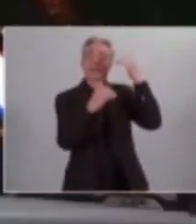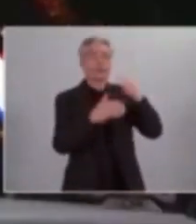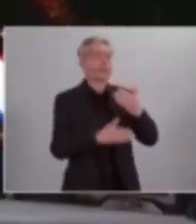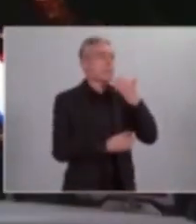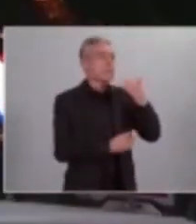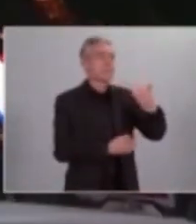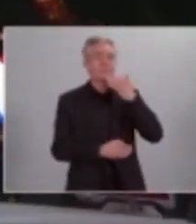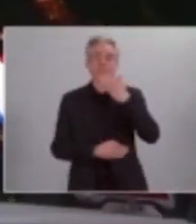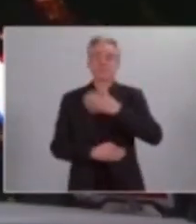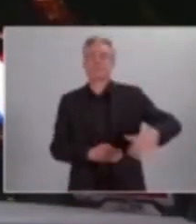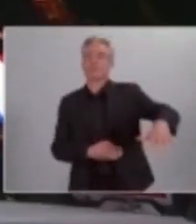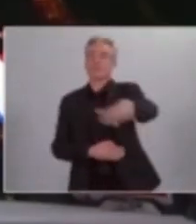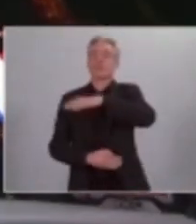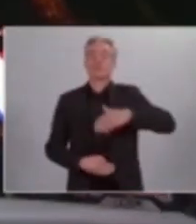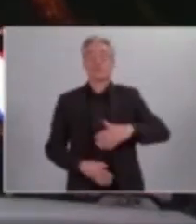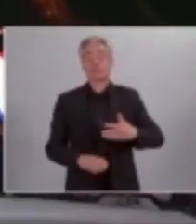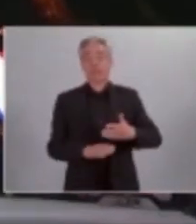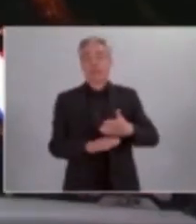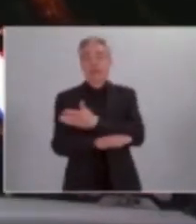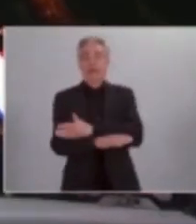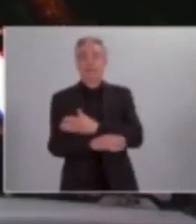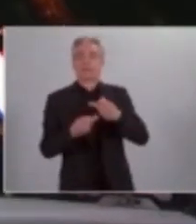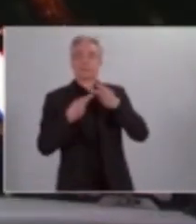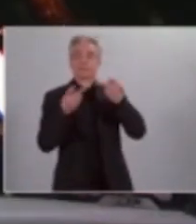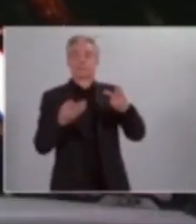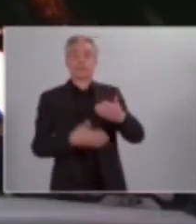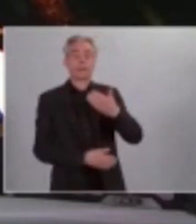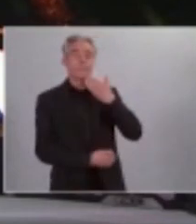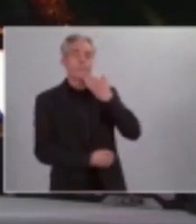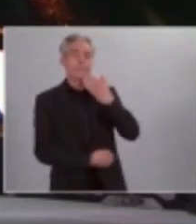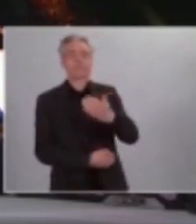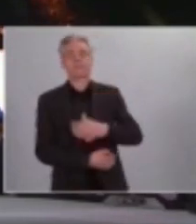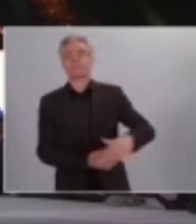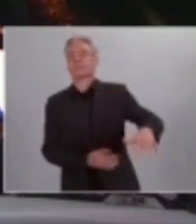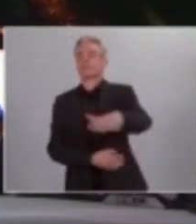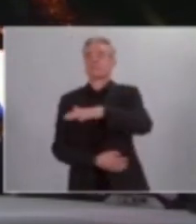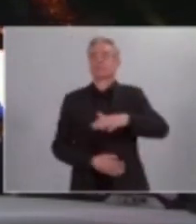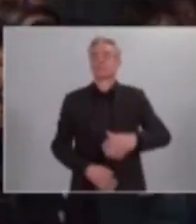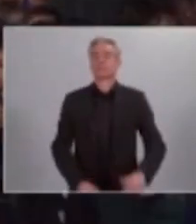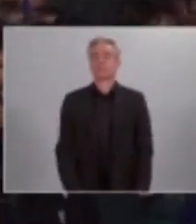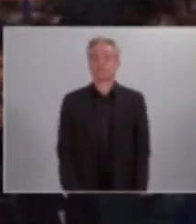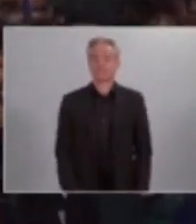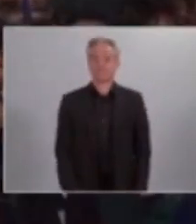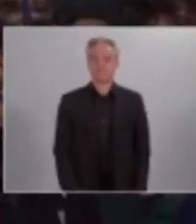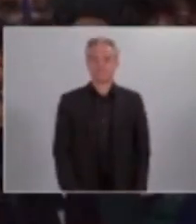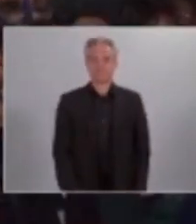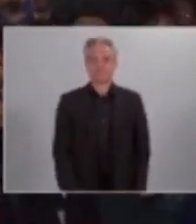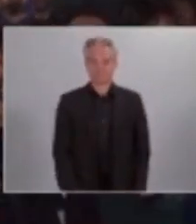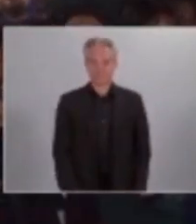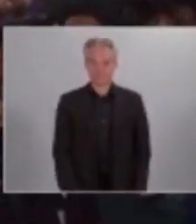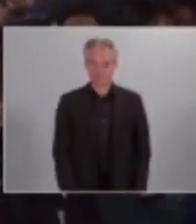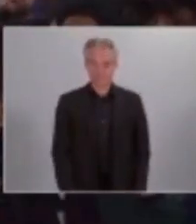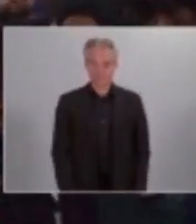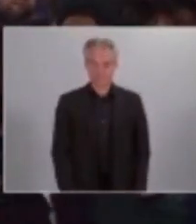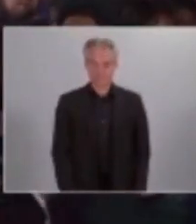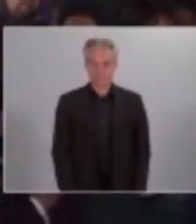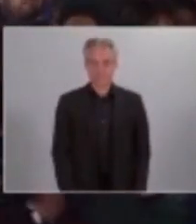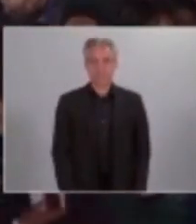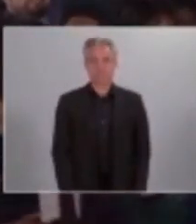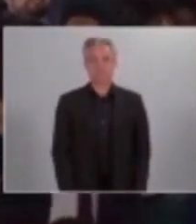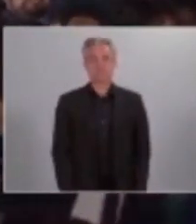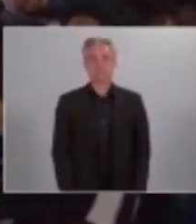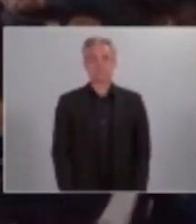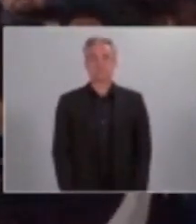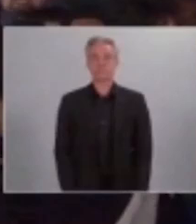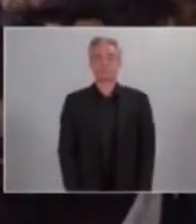ว่าก่อนการเลือกตั้งเนี่ยจริงๆแล้วผู้นำชาติยุโรปก็มีการให้สัมภาษณ์ส่งซิกเป็นในๆตลอดเลยนะผ่านบทความในหนังสือพิมพ์เลอโมงค่ะหนังสือพิม